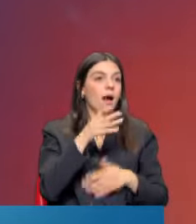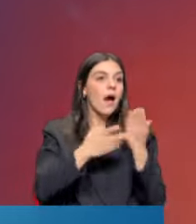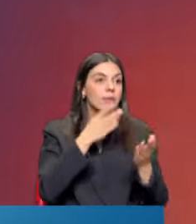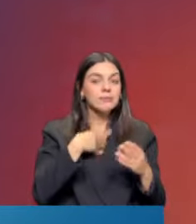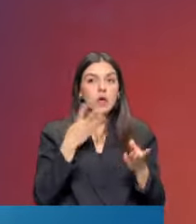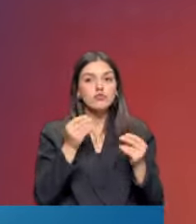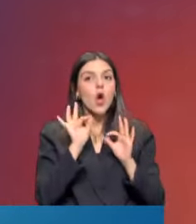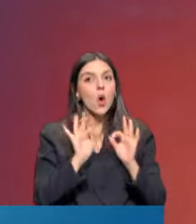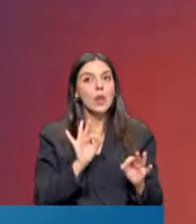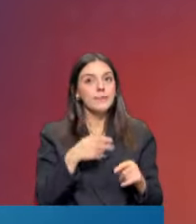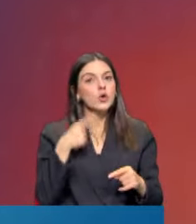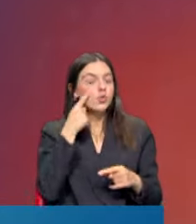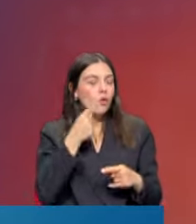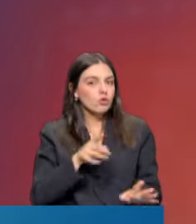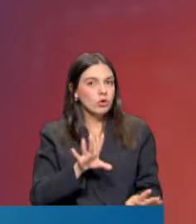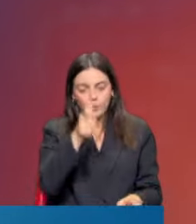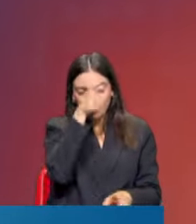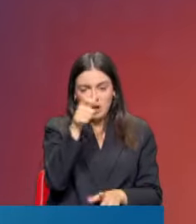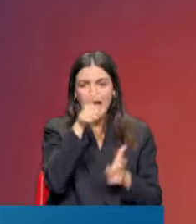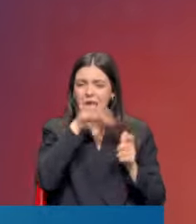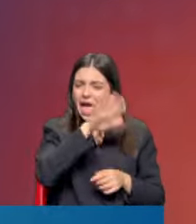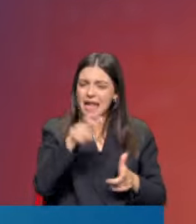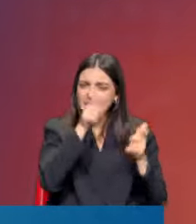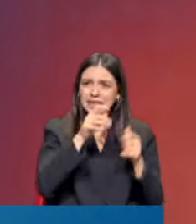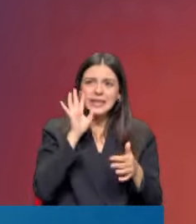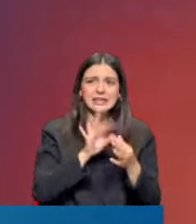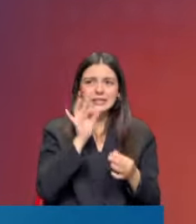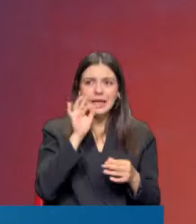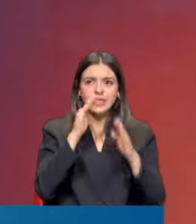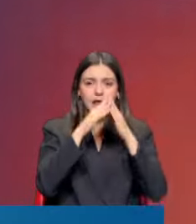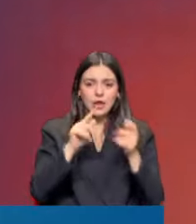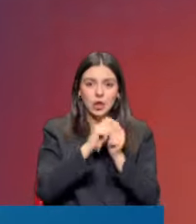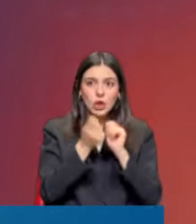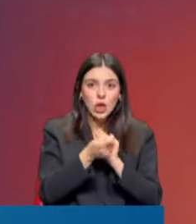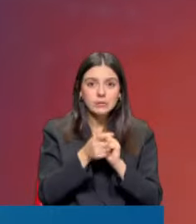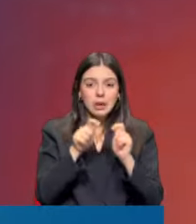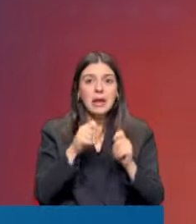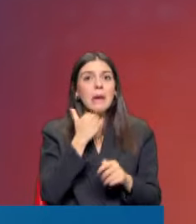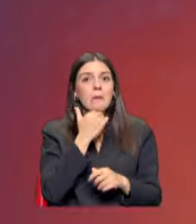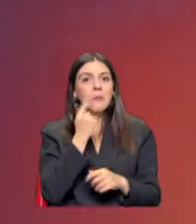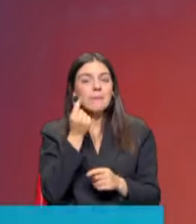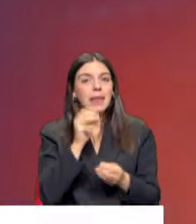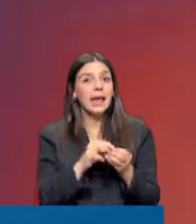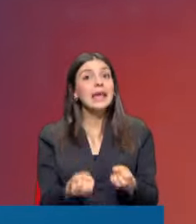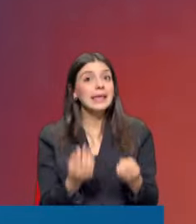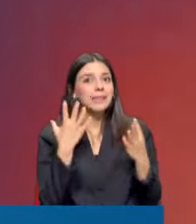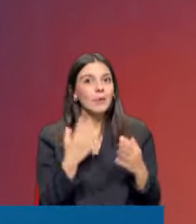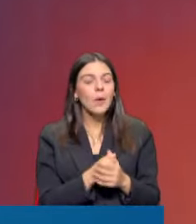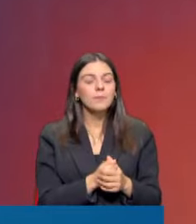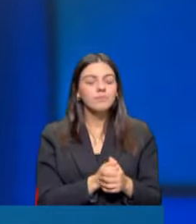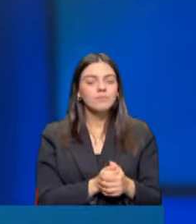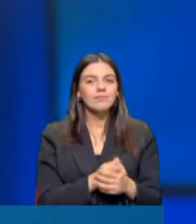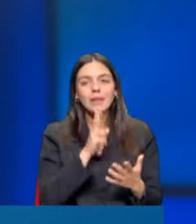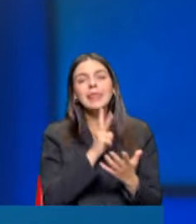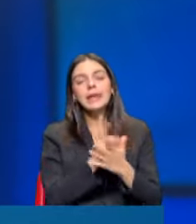yüzden çok önemsiyorum. Çünkü Türkiye'nin her yerinde insanlar dönüşümü gerçekleştiremiyorlar imkansızlık dolayısıyla.